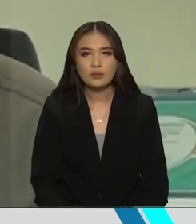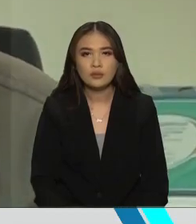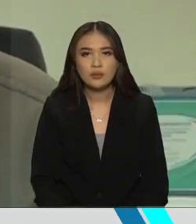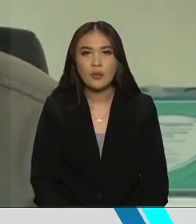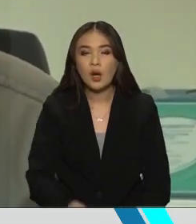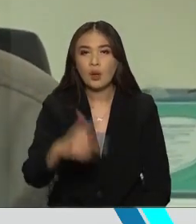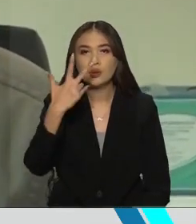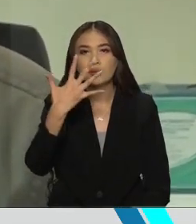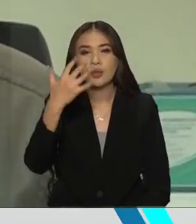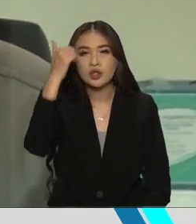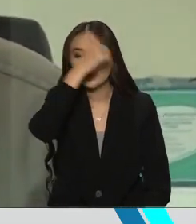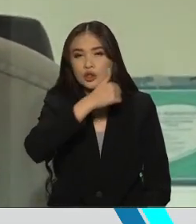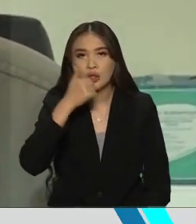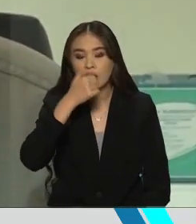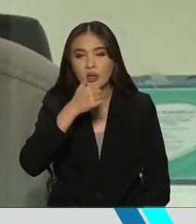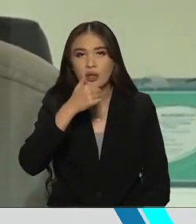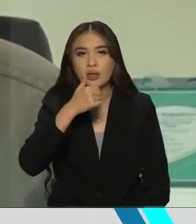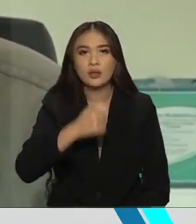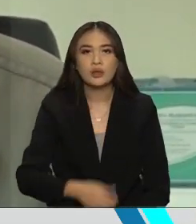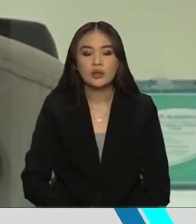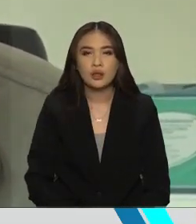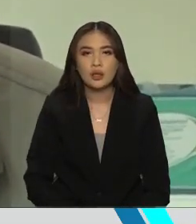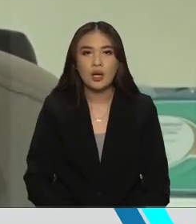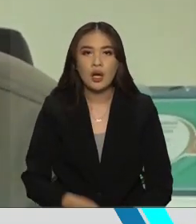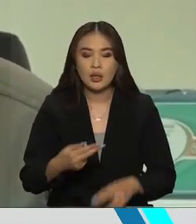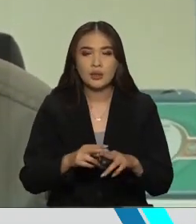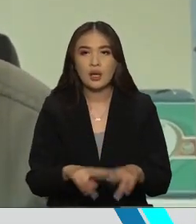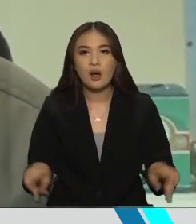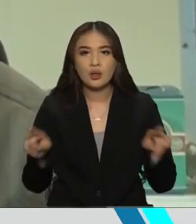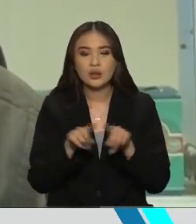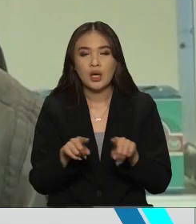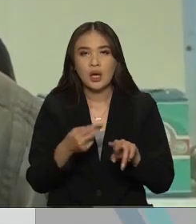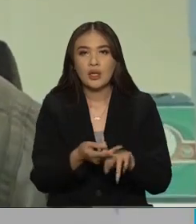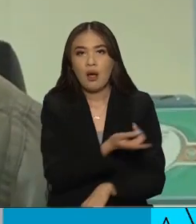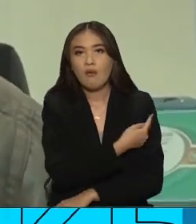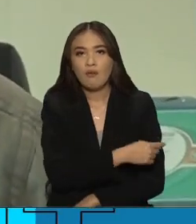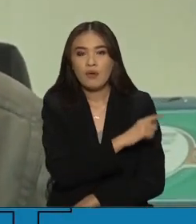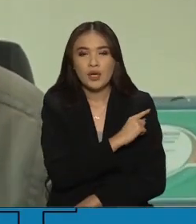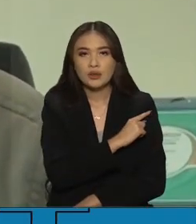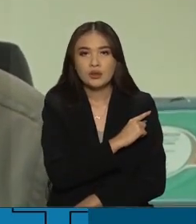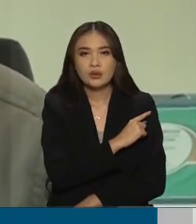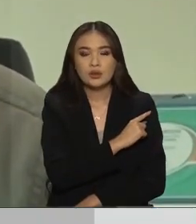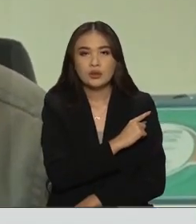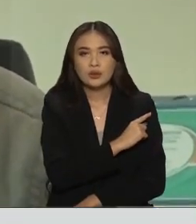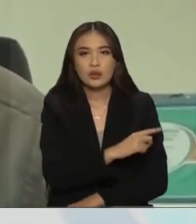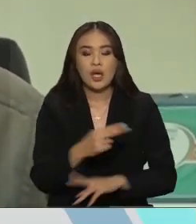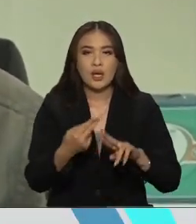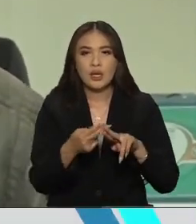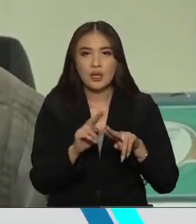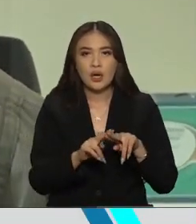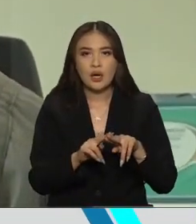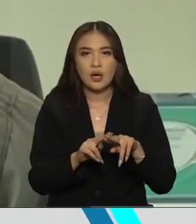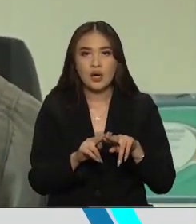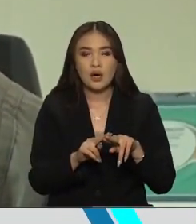35 жыл жол бойында істедім мынау. Ал енді осы мынау врачтарға енді тілейтін мынау